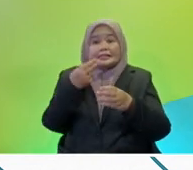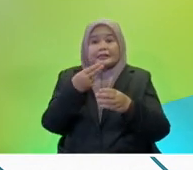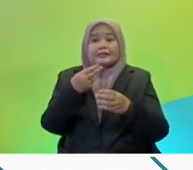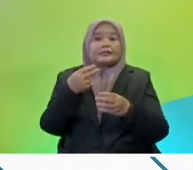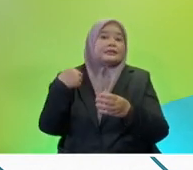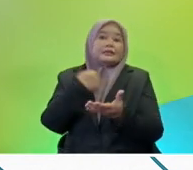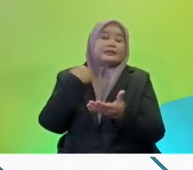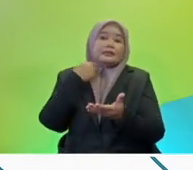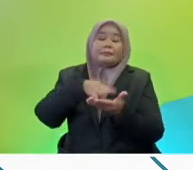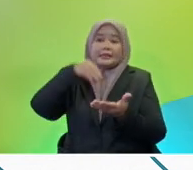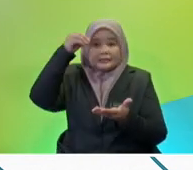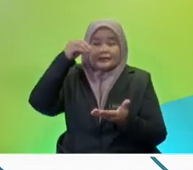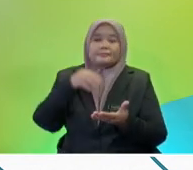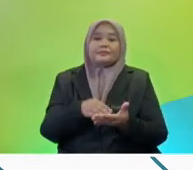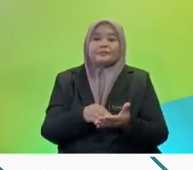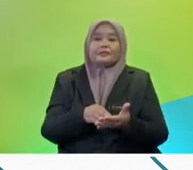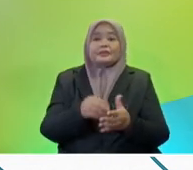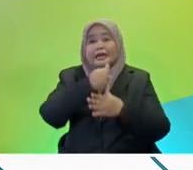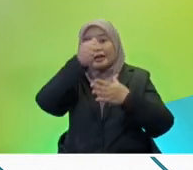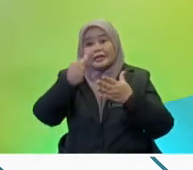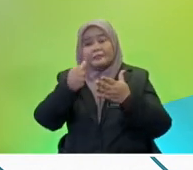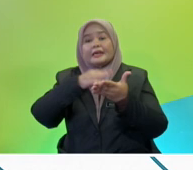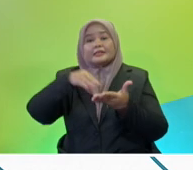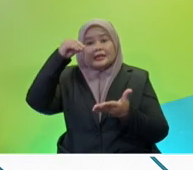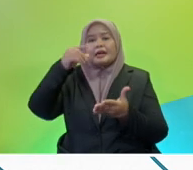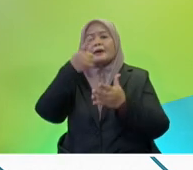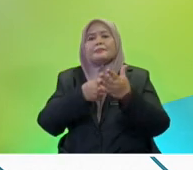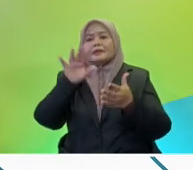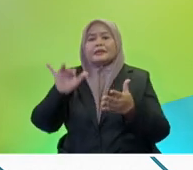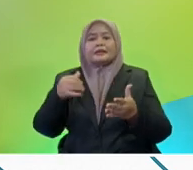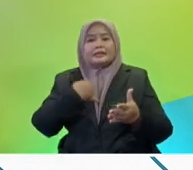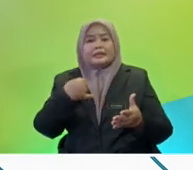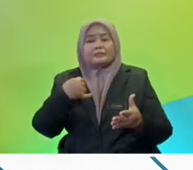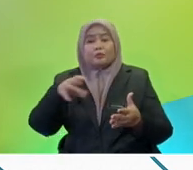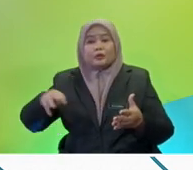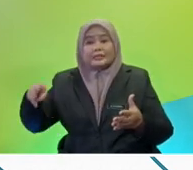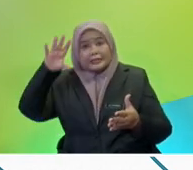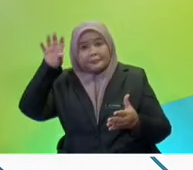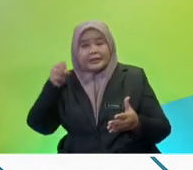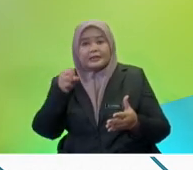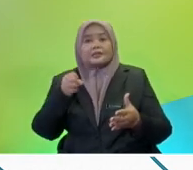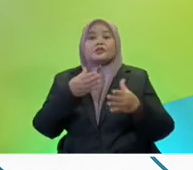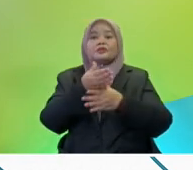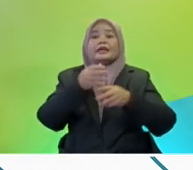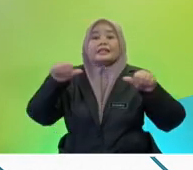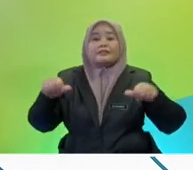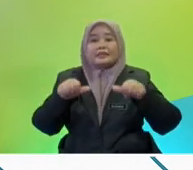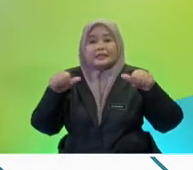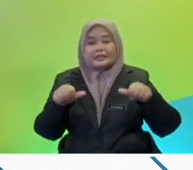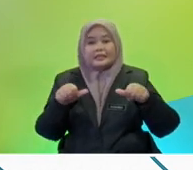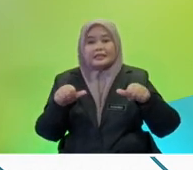Oke Di akhir pembelajaran apakah yang kita ingin murid capai seterusnya activity